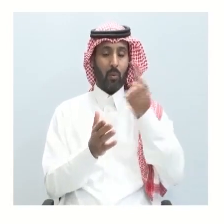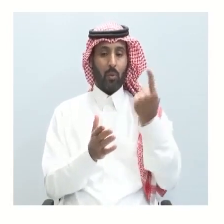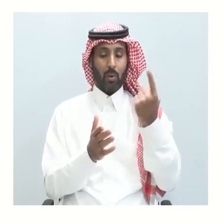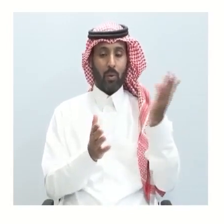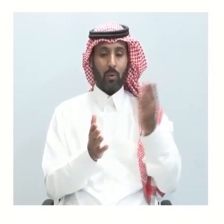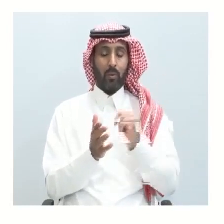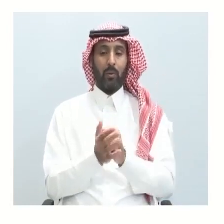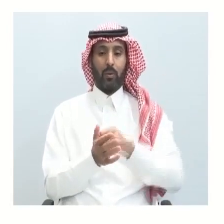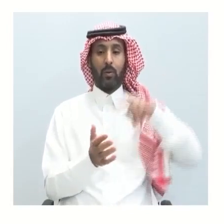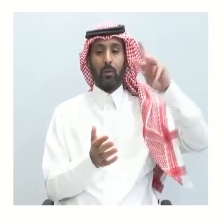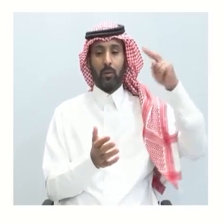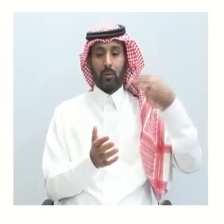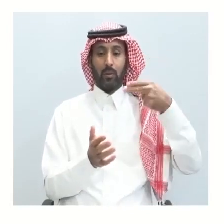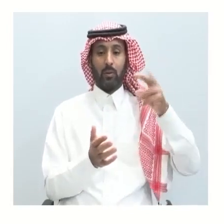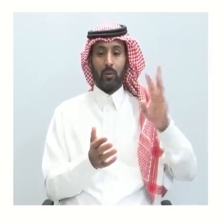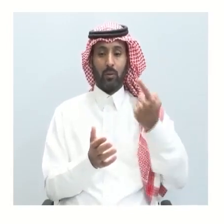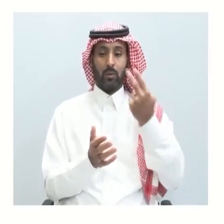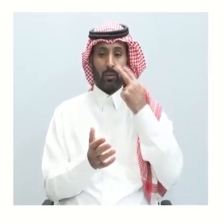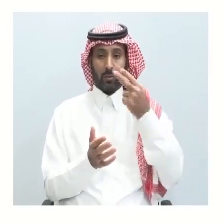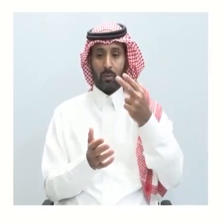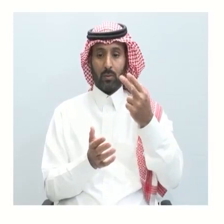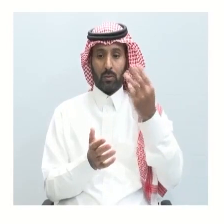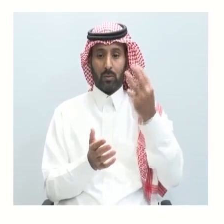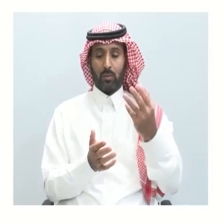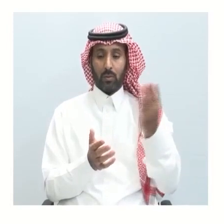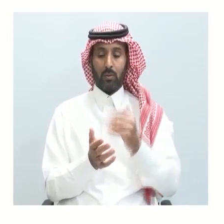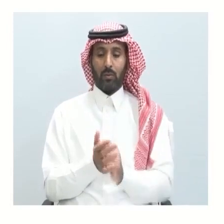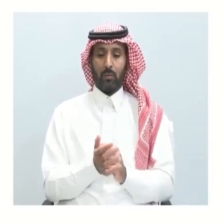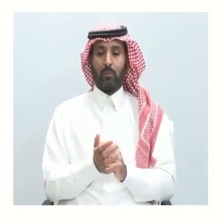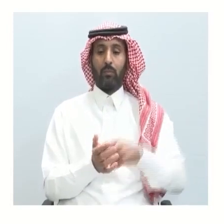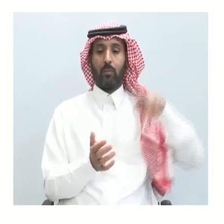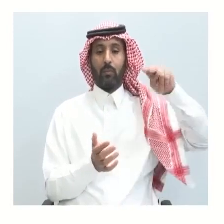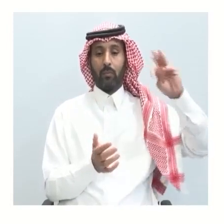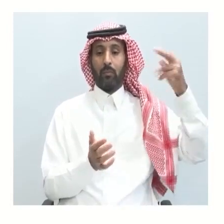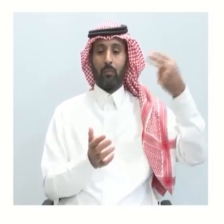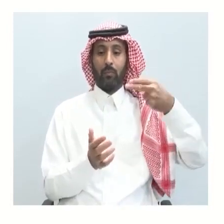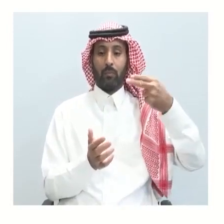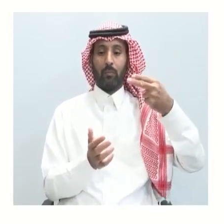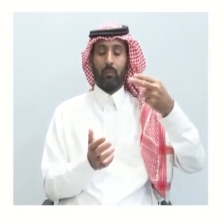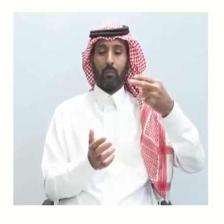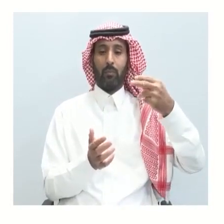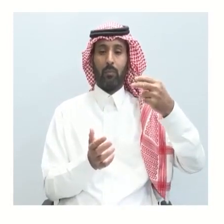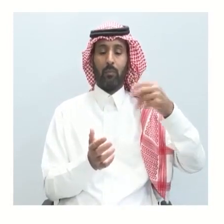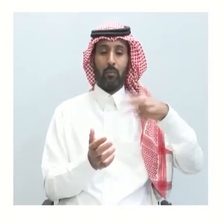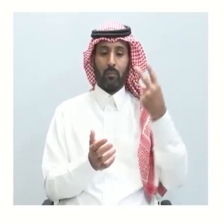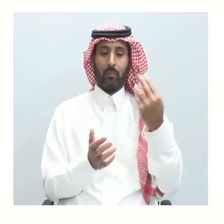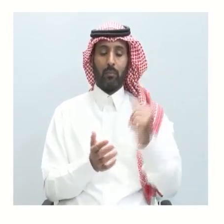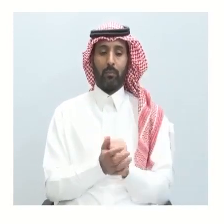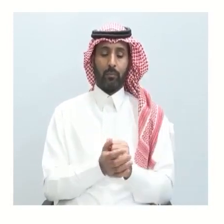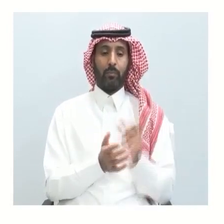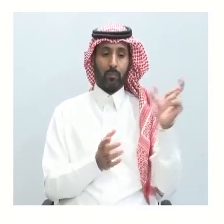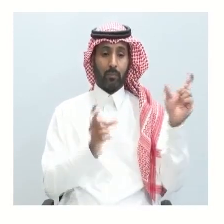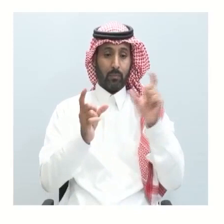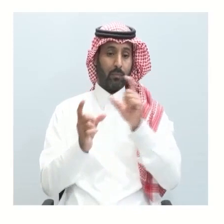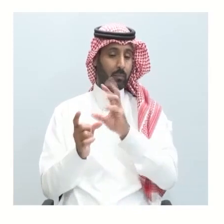واحد. بالنسبة لي الهيدروجين حسب المعادلة هو 3، بالنسبة لي النشادر حسب المعادلة هو 2.